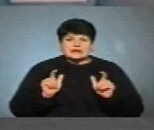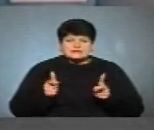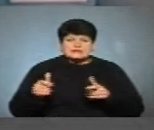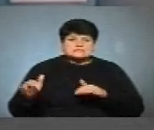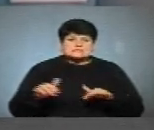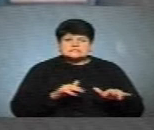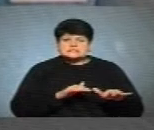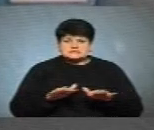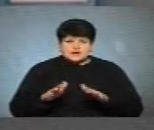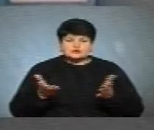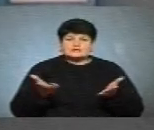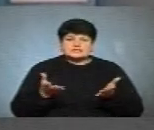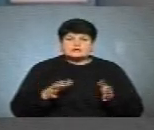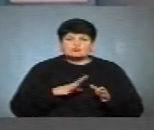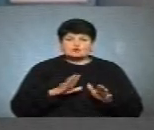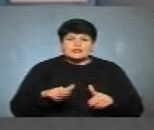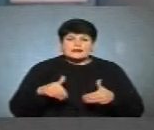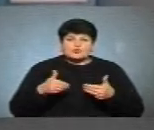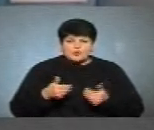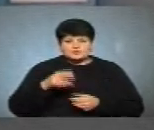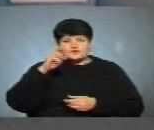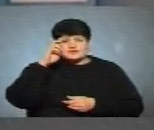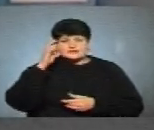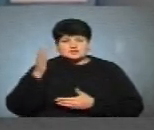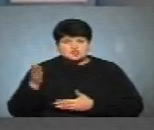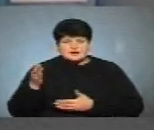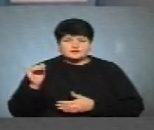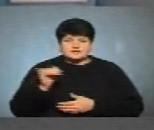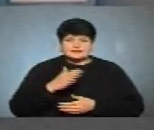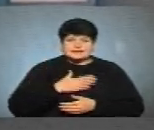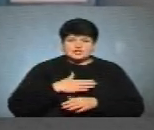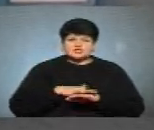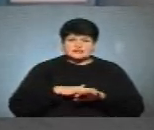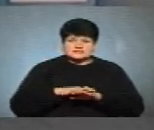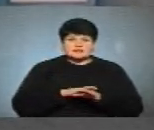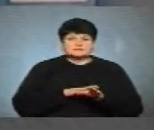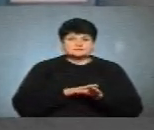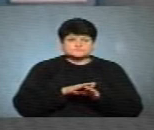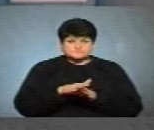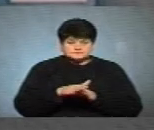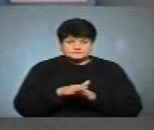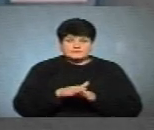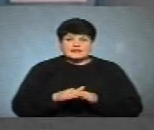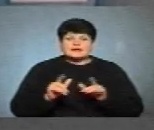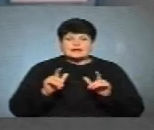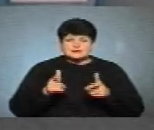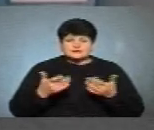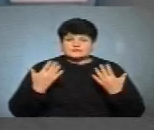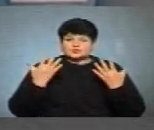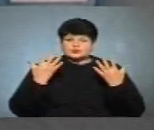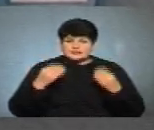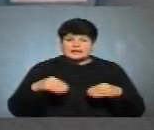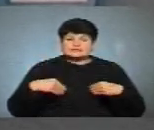які були рекомендовані державою, і наше населення дотримувалося, і карантин вихідного дня